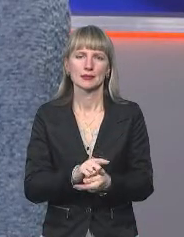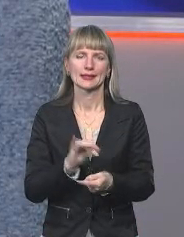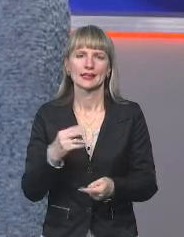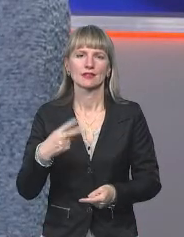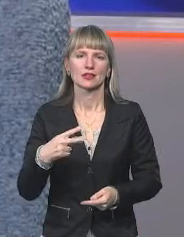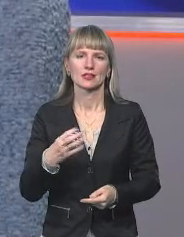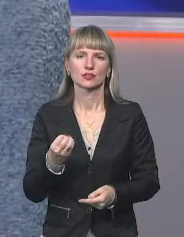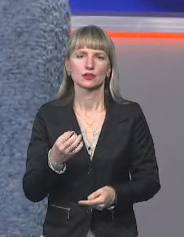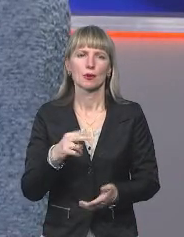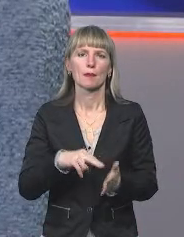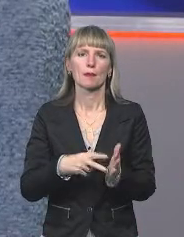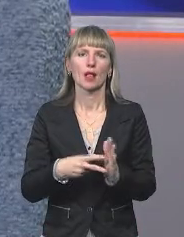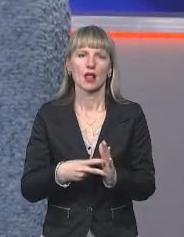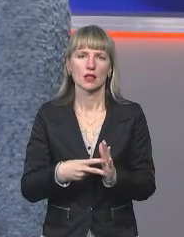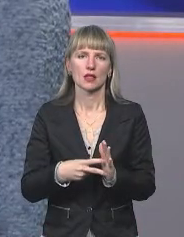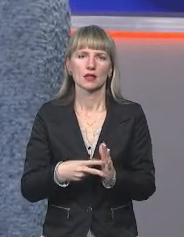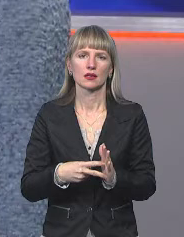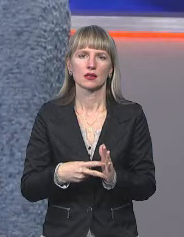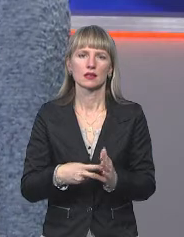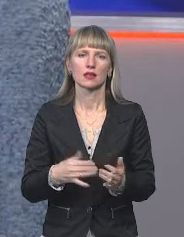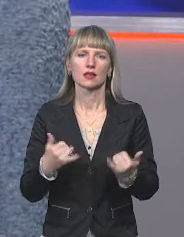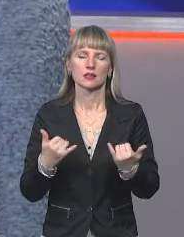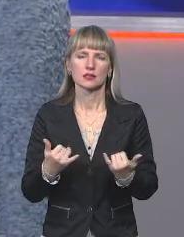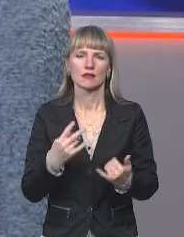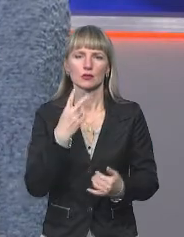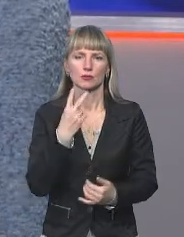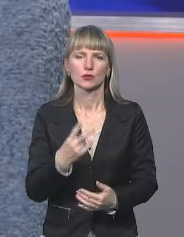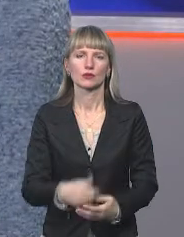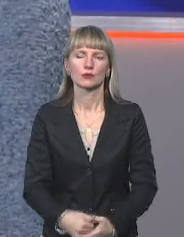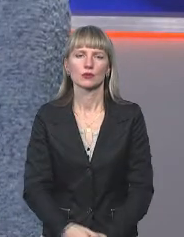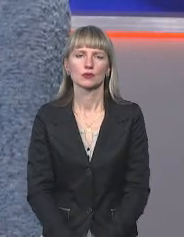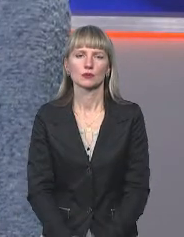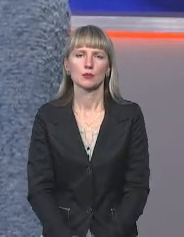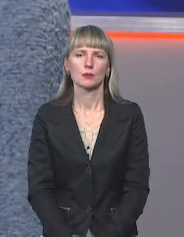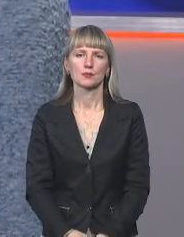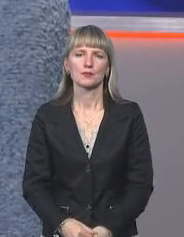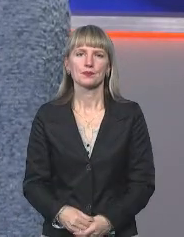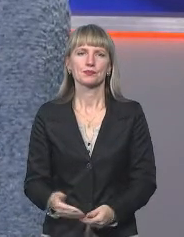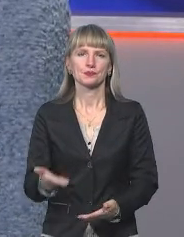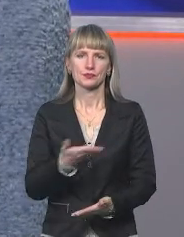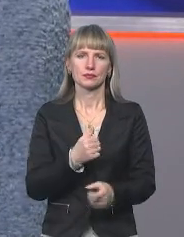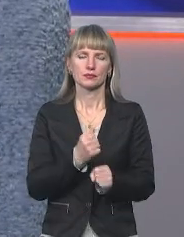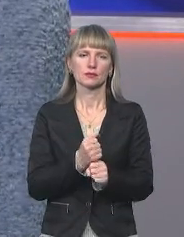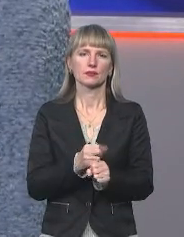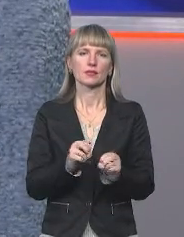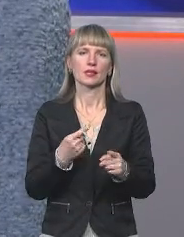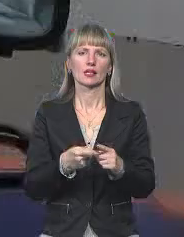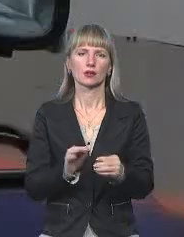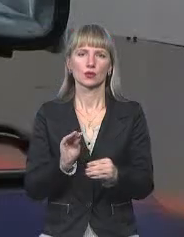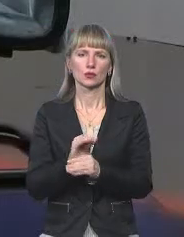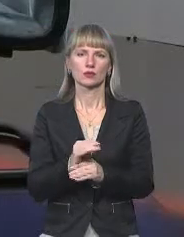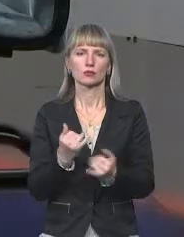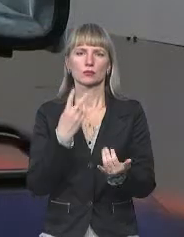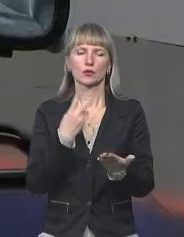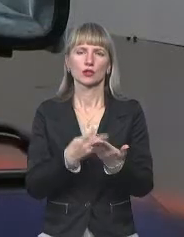це план. От, зараз також ми зробили скріни спеціально цього додатку. Зараз